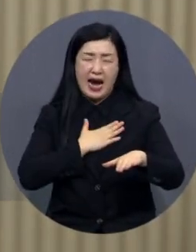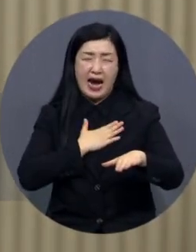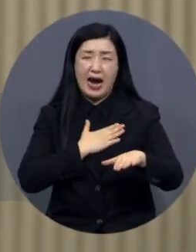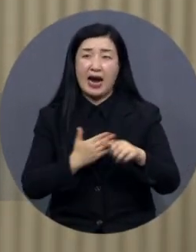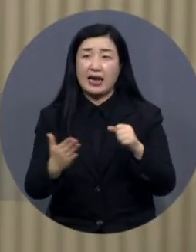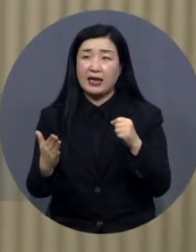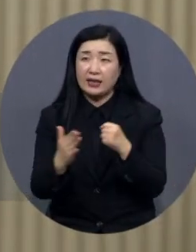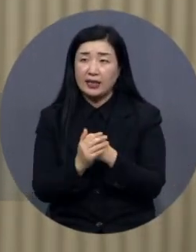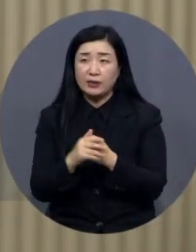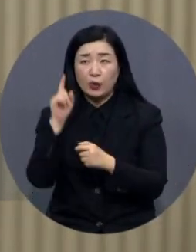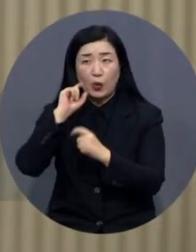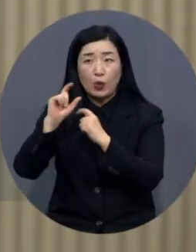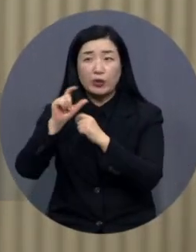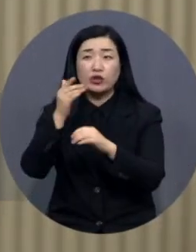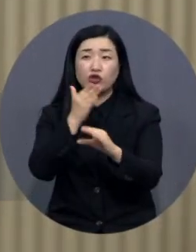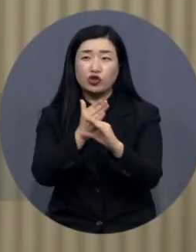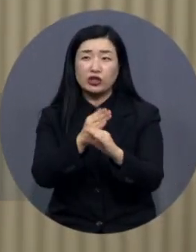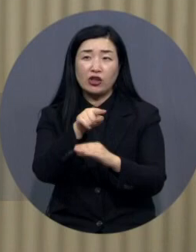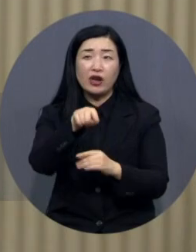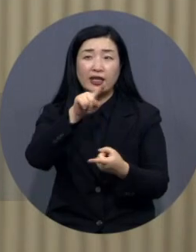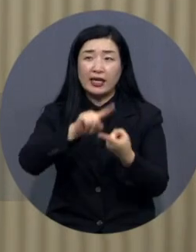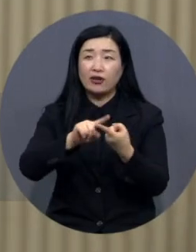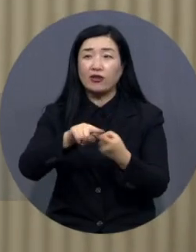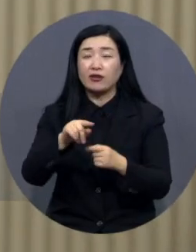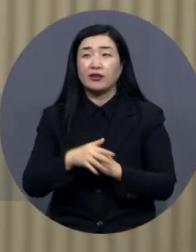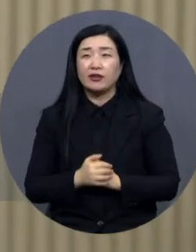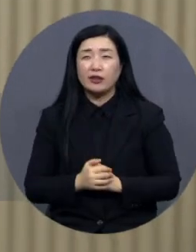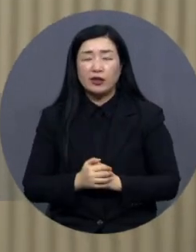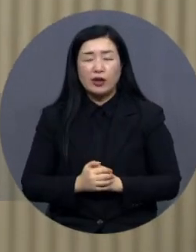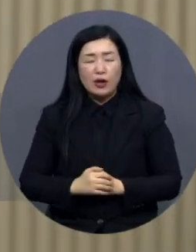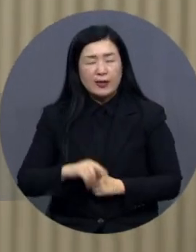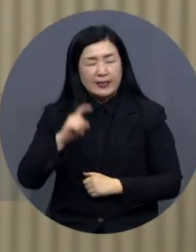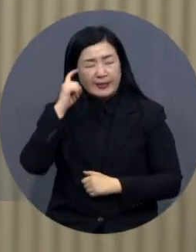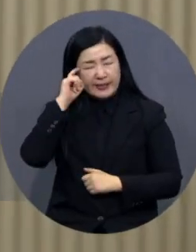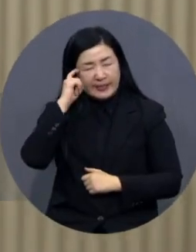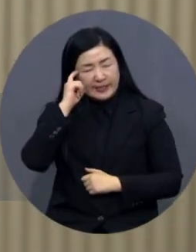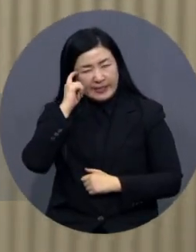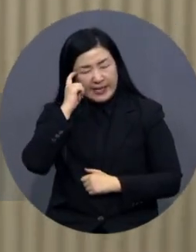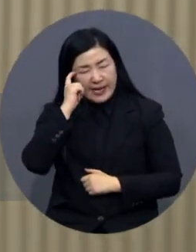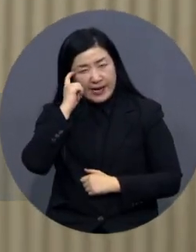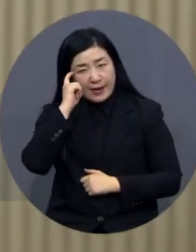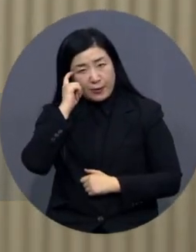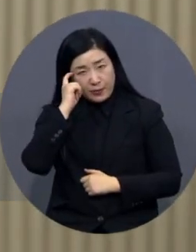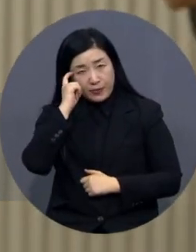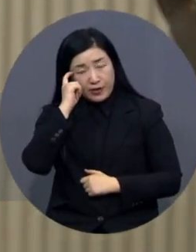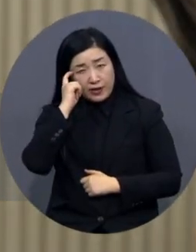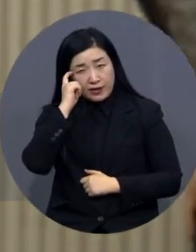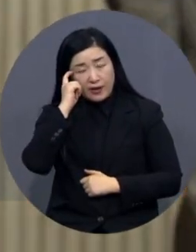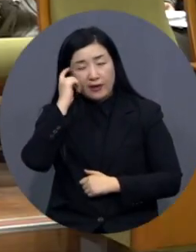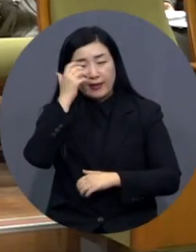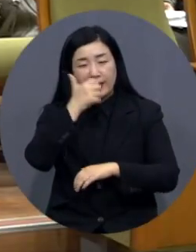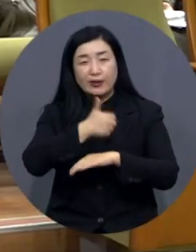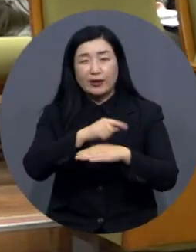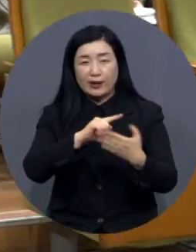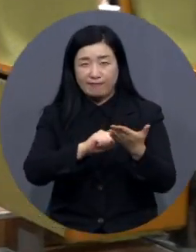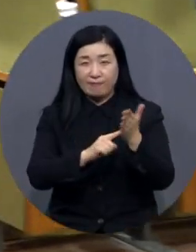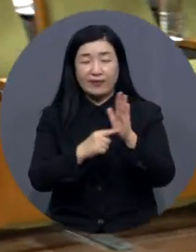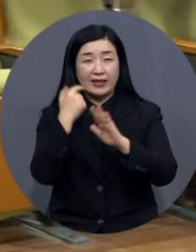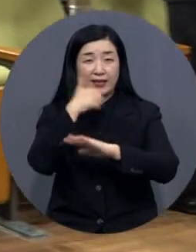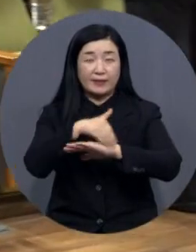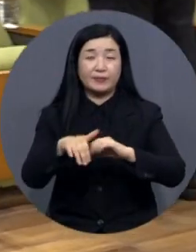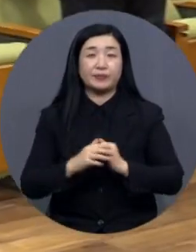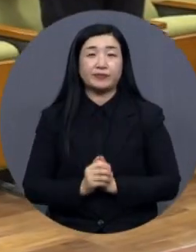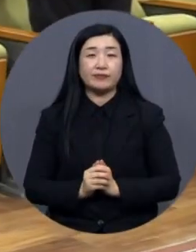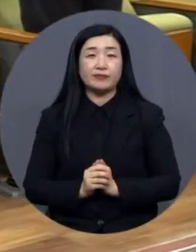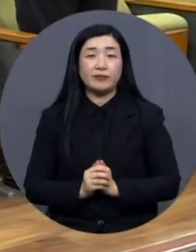담당자로 고민하고 있습니다. 네. 그거에 대해서는 아주 좋은 그야말로 솔로몬의 지혜를 발휘해서 김